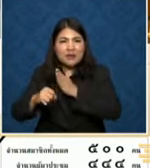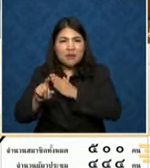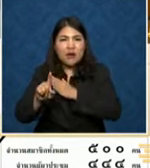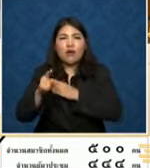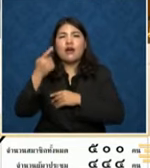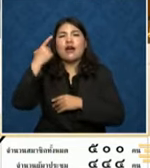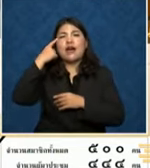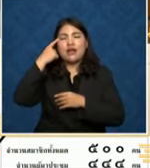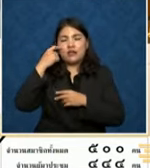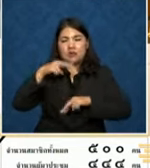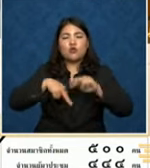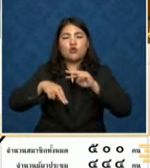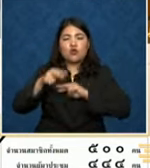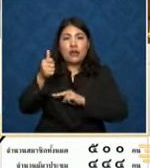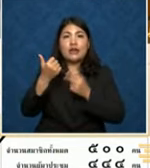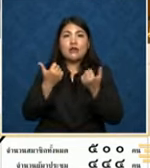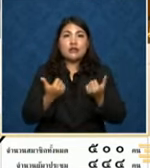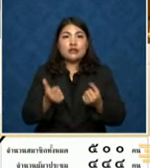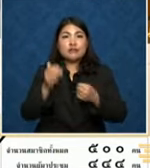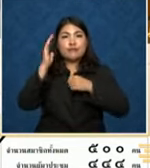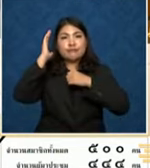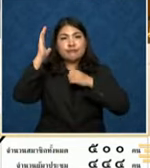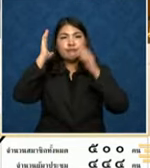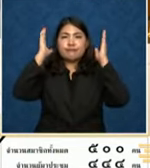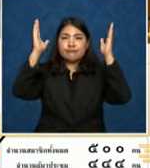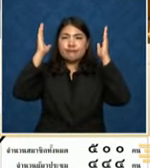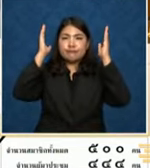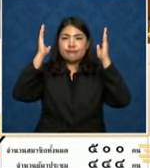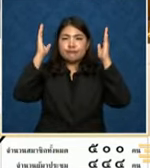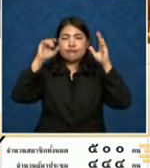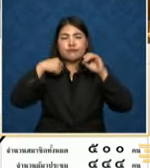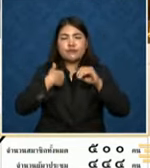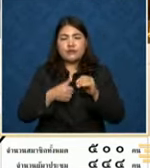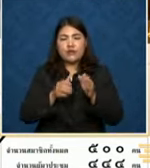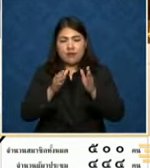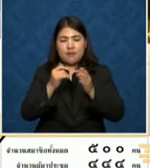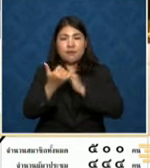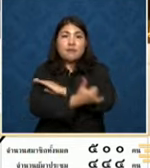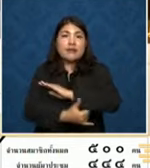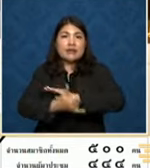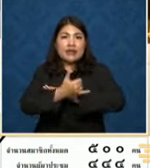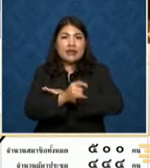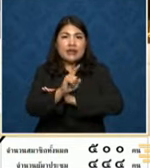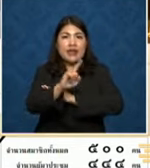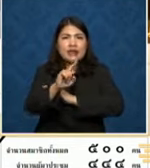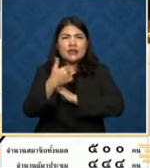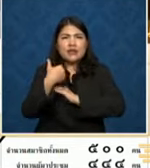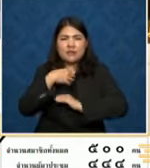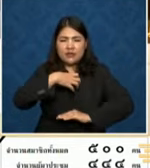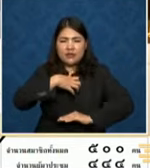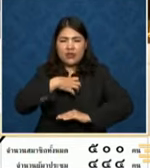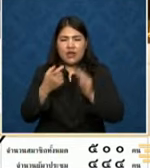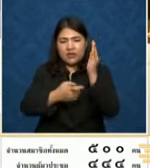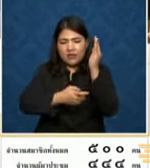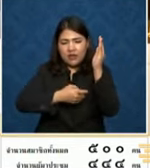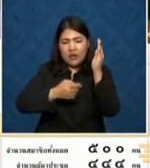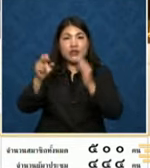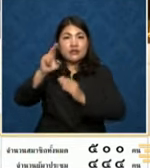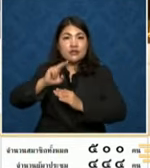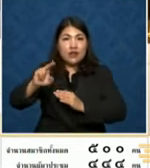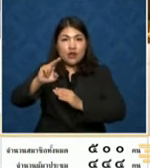ายครับเราดำเนินการประชาสัมพันธ์กับประเทศผู้ใช้ยางที่มีความต้องการใช้ยางนะครับภายใต้กฎ